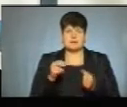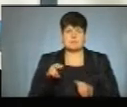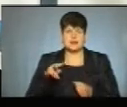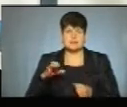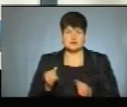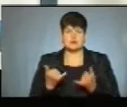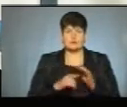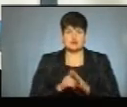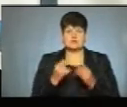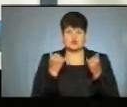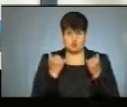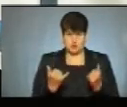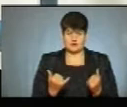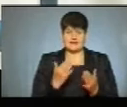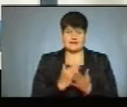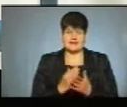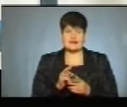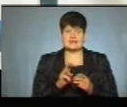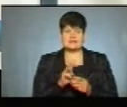стартувала сьогодні, тобто є сайт